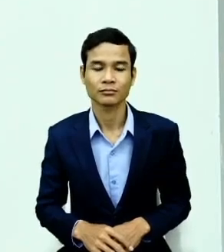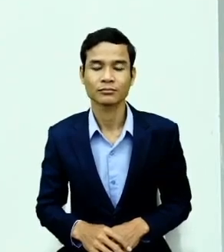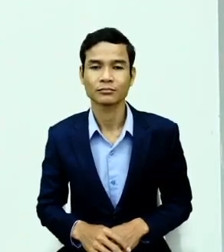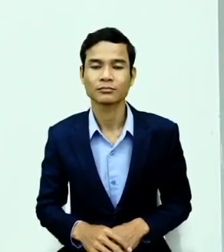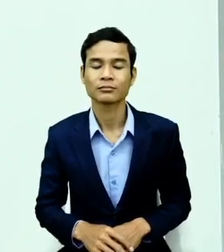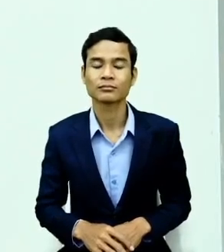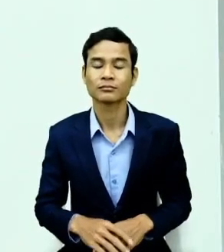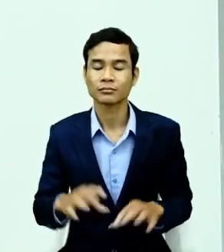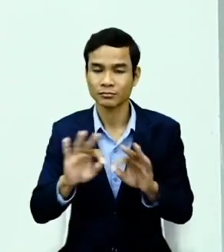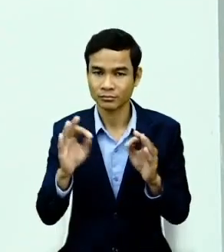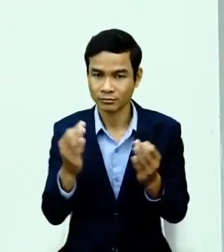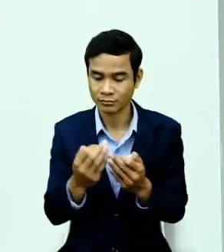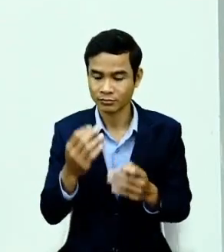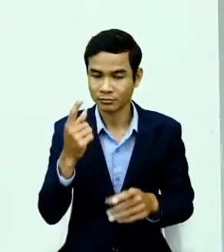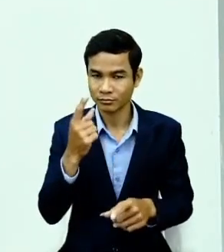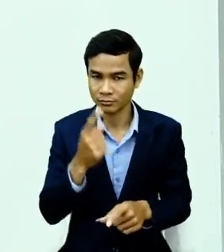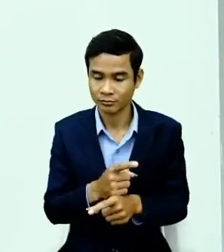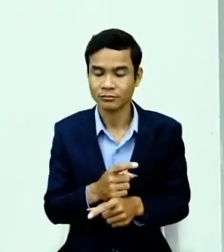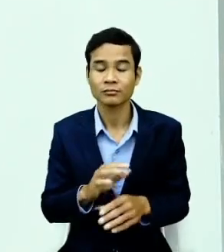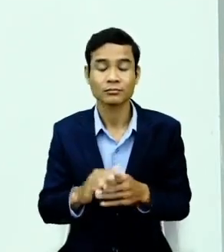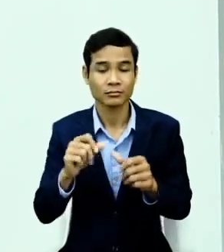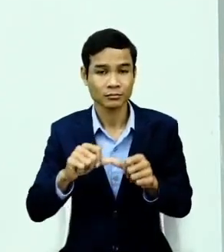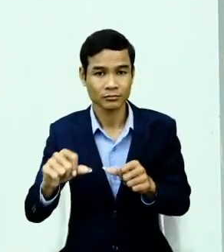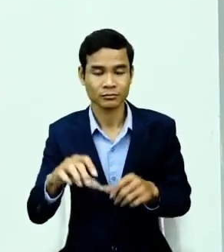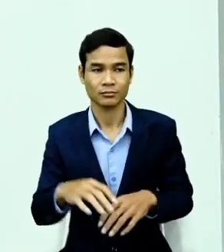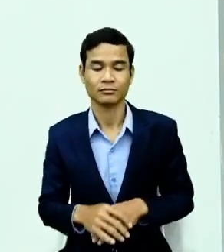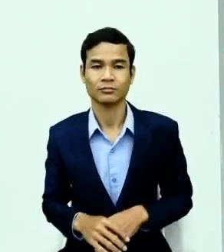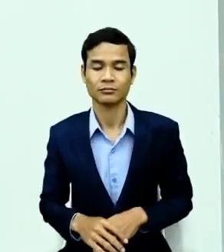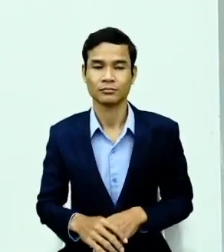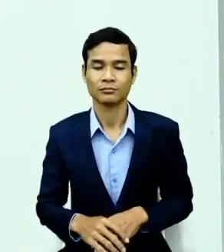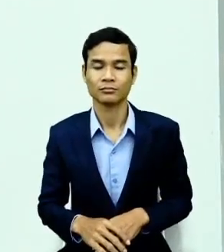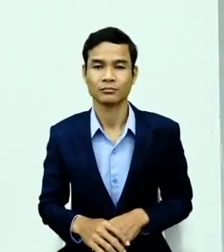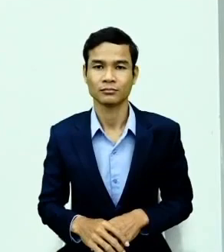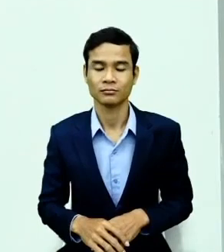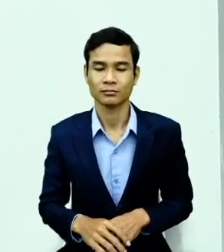Chà cổ xa ta bên ta tiết.